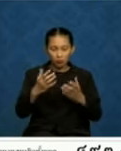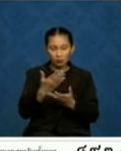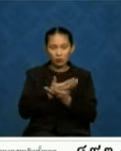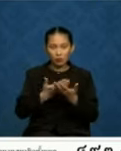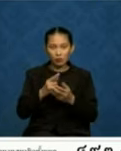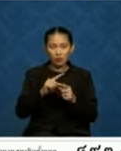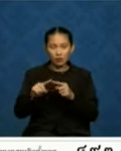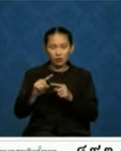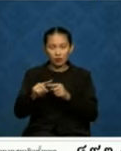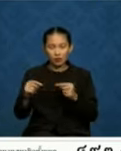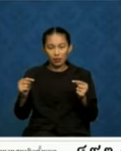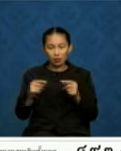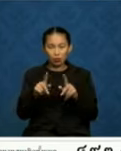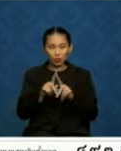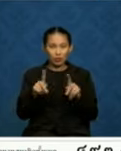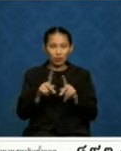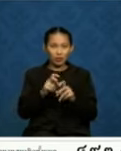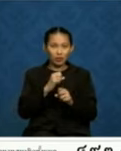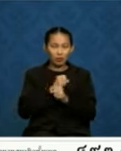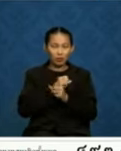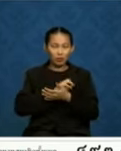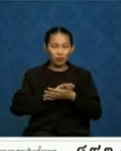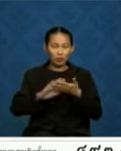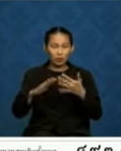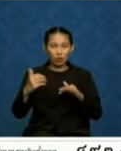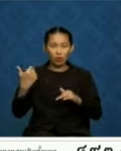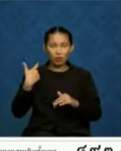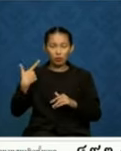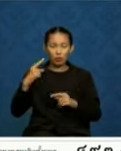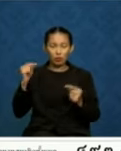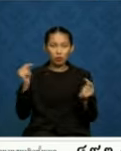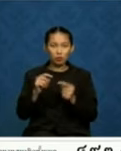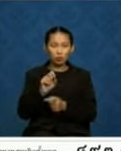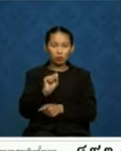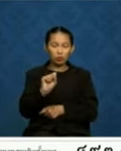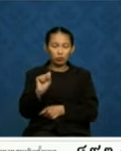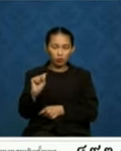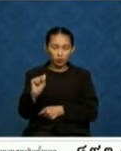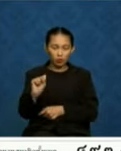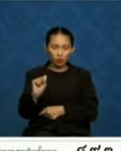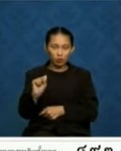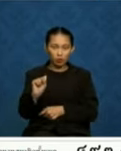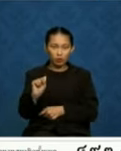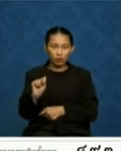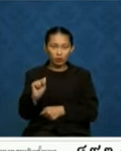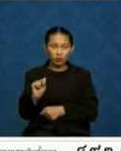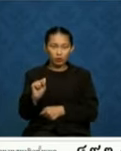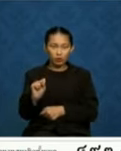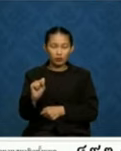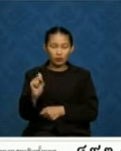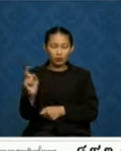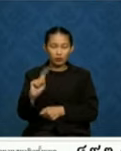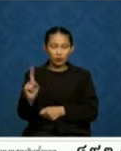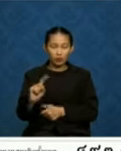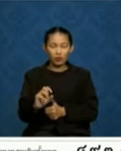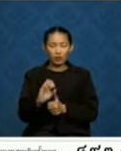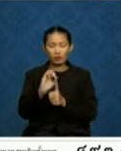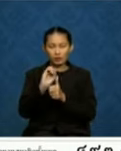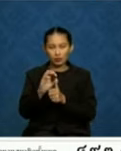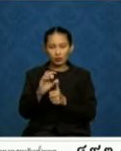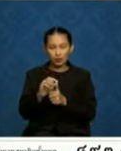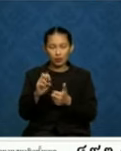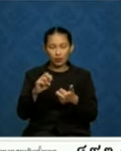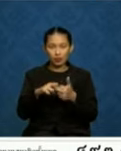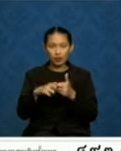และข้อสังเกตของคณะกรรมการจะเป็นประโยชน์ต่อสภาผู้แทนราษฎรในการเสนอแนะแนวทางเพื่อแก้ไขปัญหา